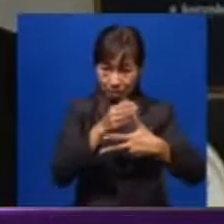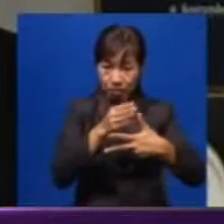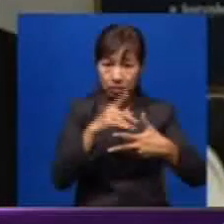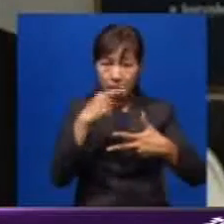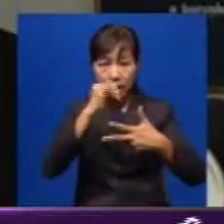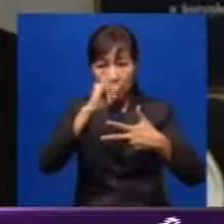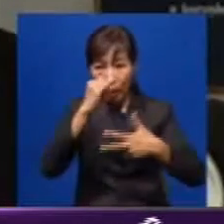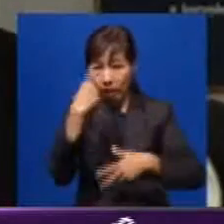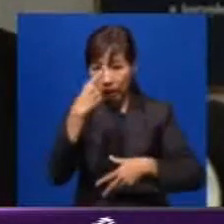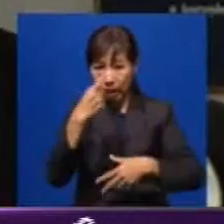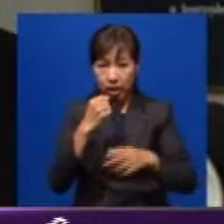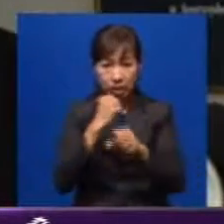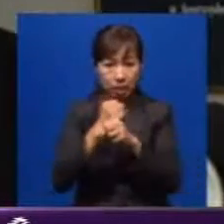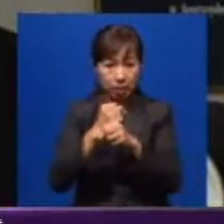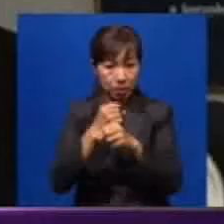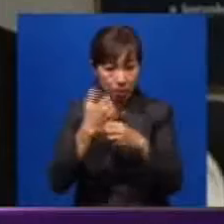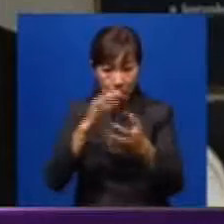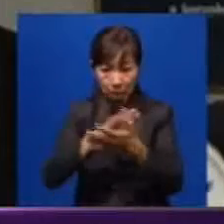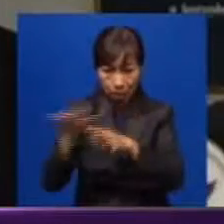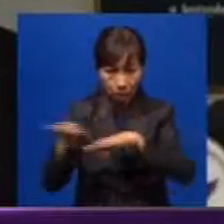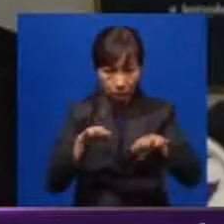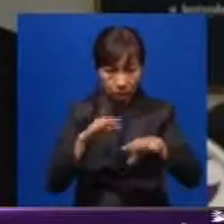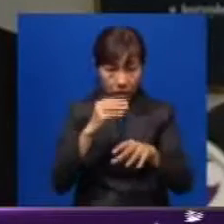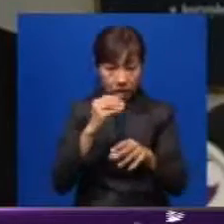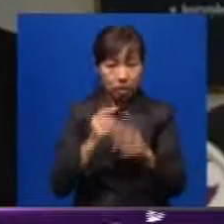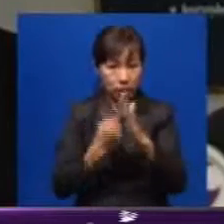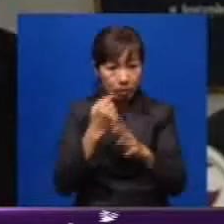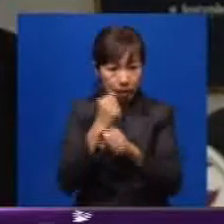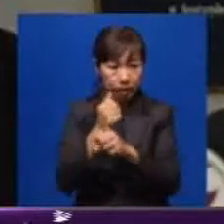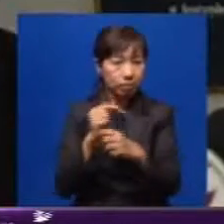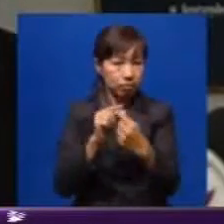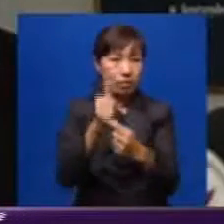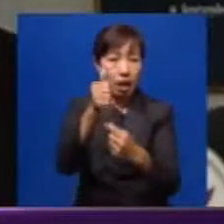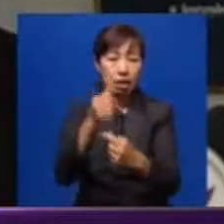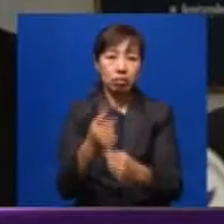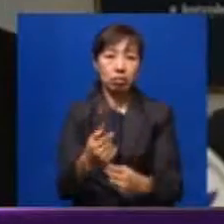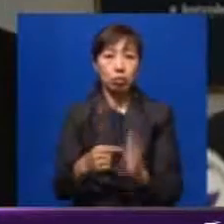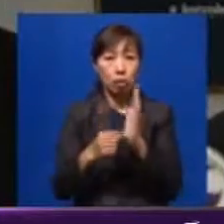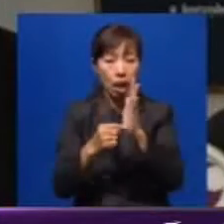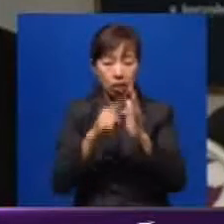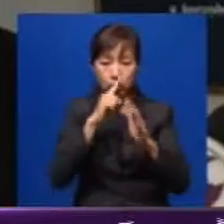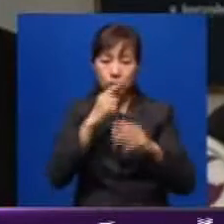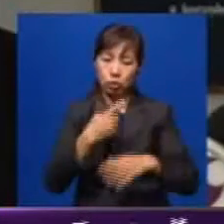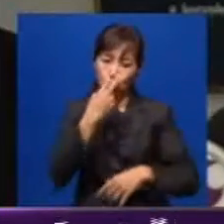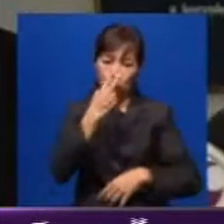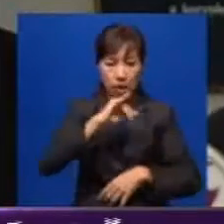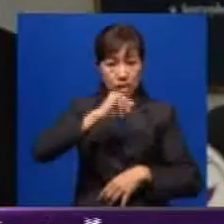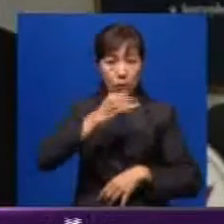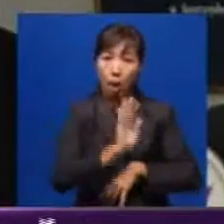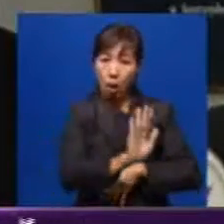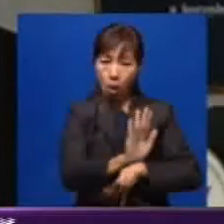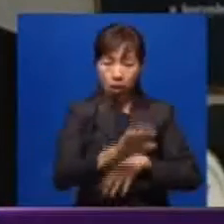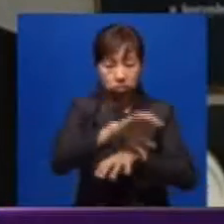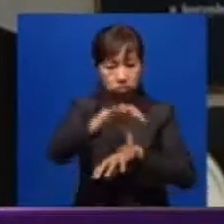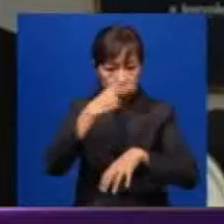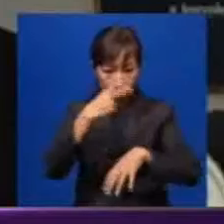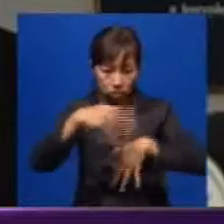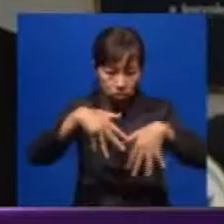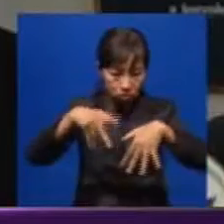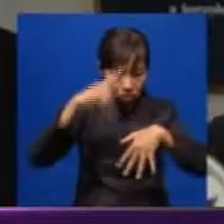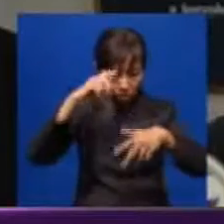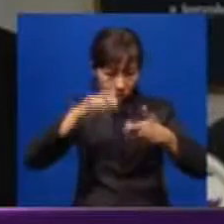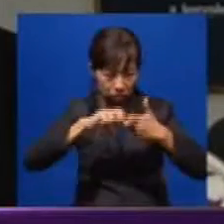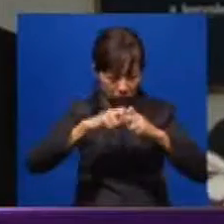ไปได้ก่อนก็ทำไปได้เลยเช่นการเราวิเคราะห์ว่าในความขัดแย้งภายในพื้นที่ของเราเนี่ยภายในจังหวัดเราภาย